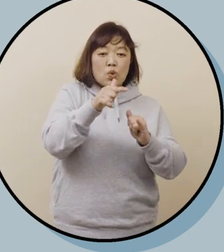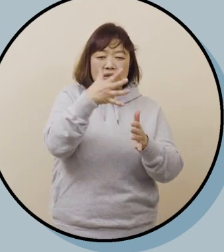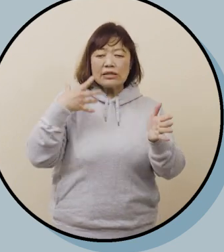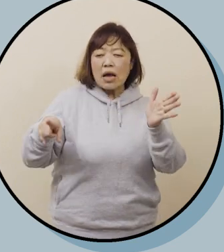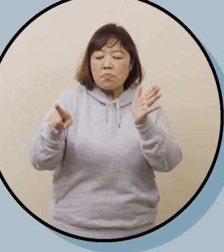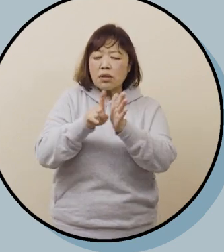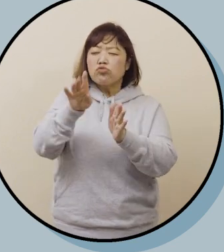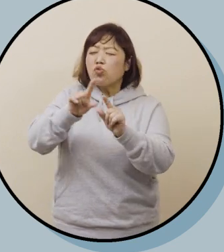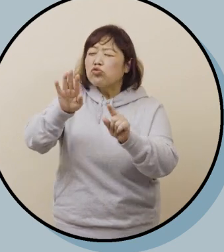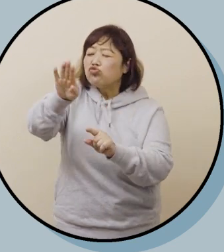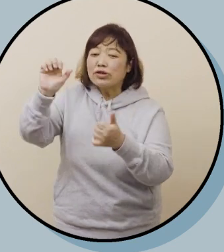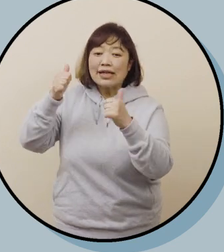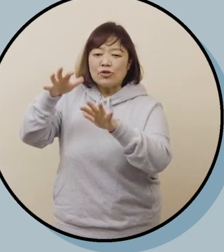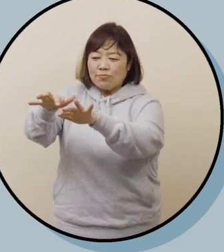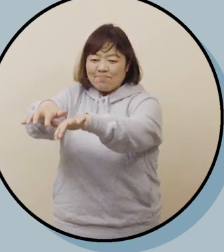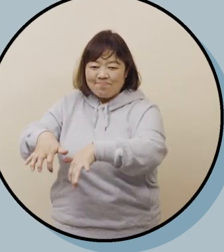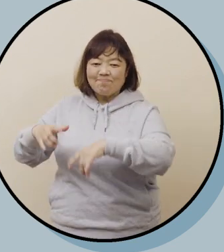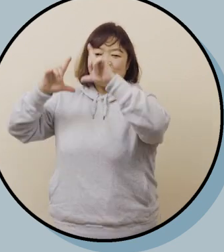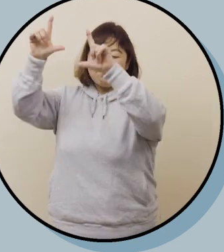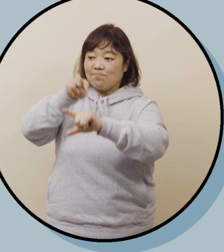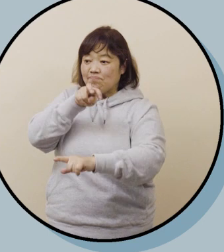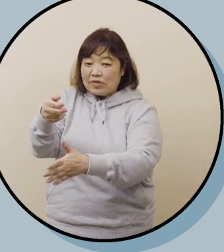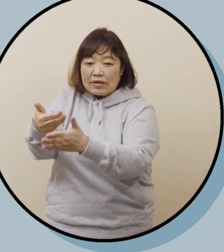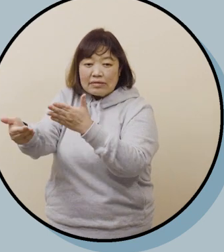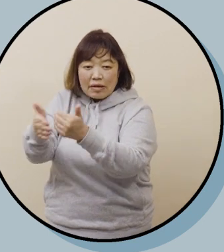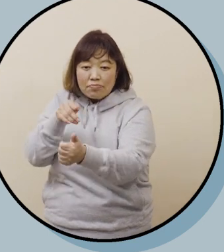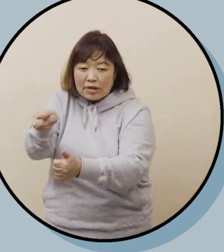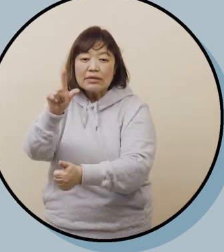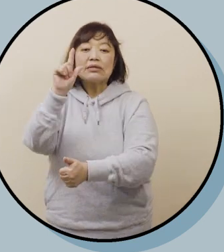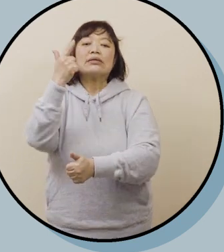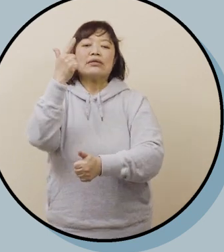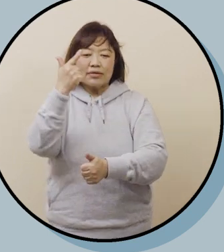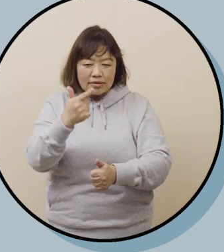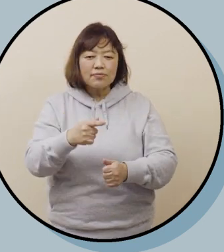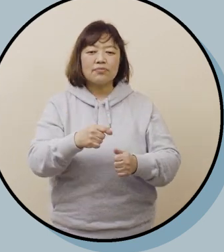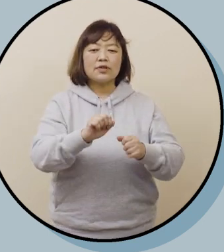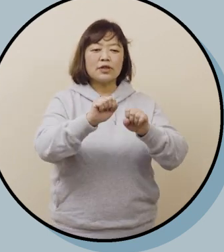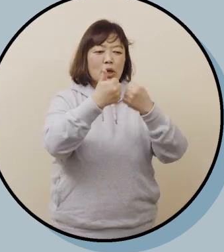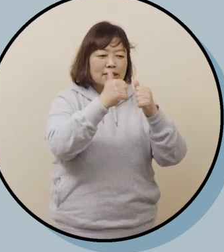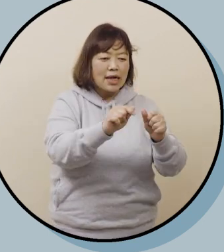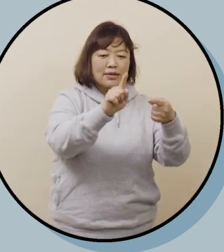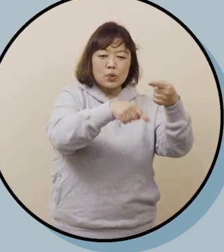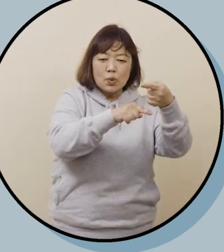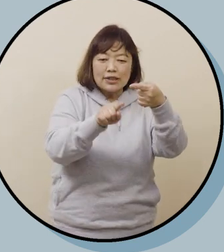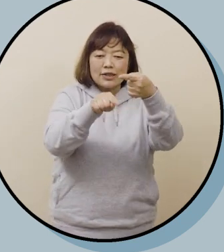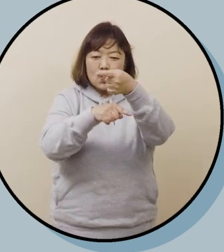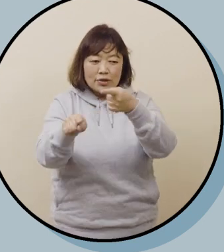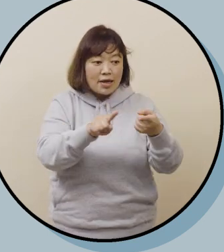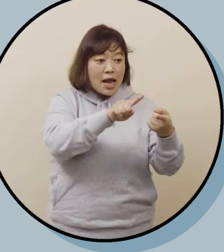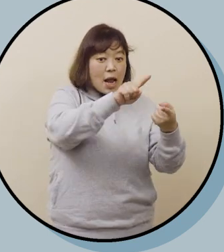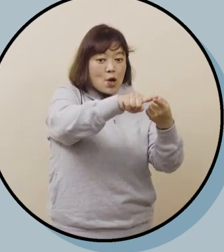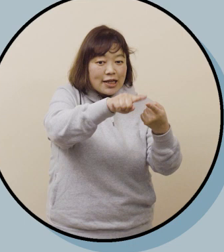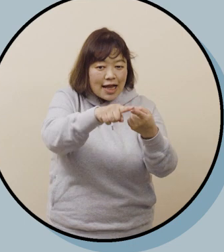ある劇場ってものを体験してもらおうっていうものというよりは障害のある人一人一人に合わせて